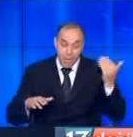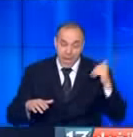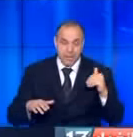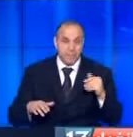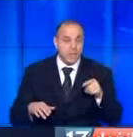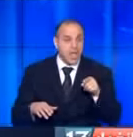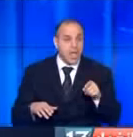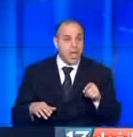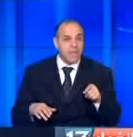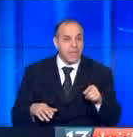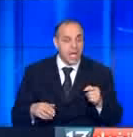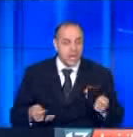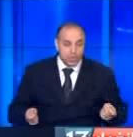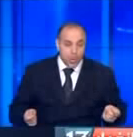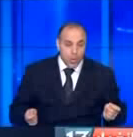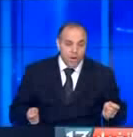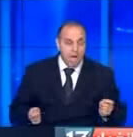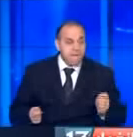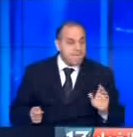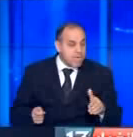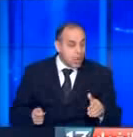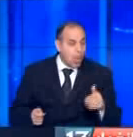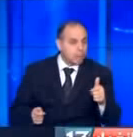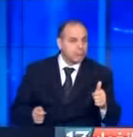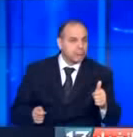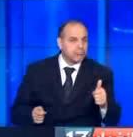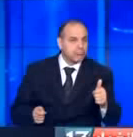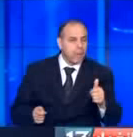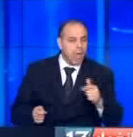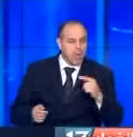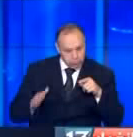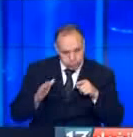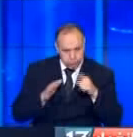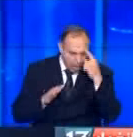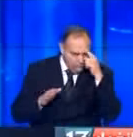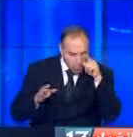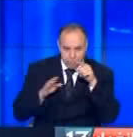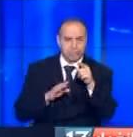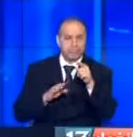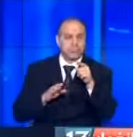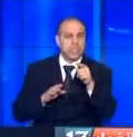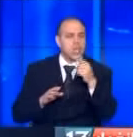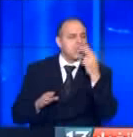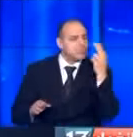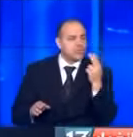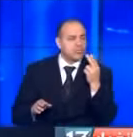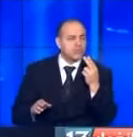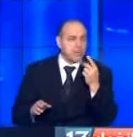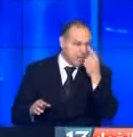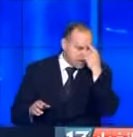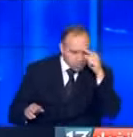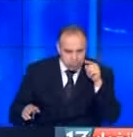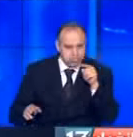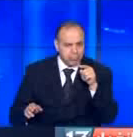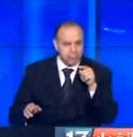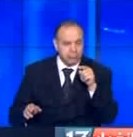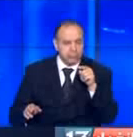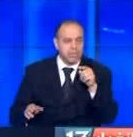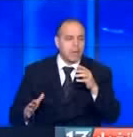اسمه يوم غد في العناوين الرئيسية. استراتيجيتنا في المباراة جاءت نتيجة لعمله الدؤوب، كان له الفضل في